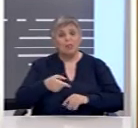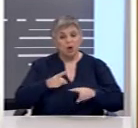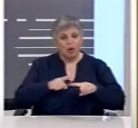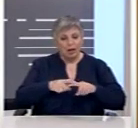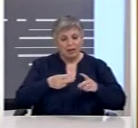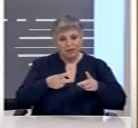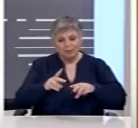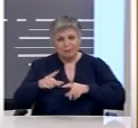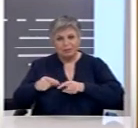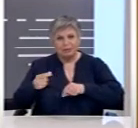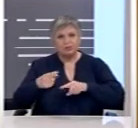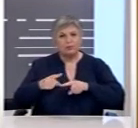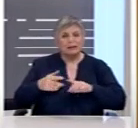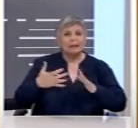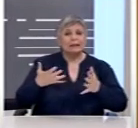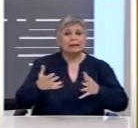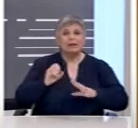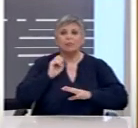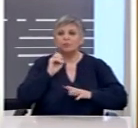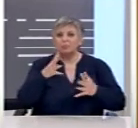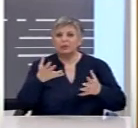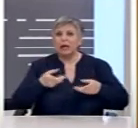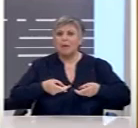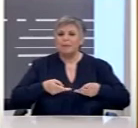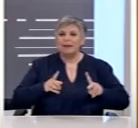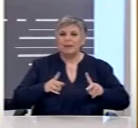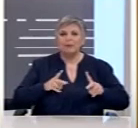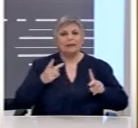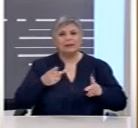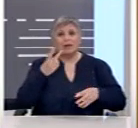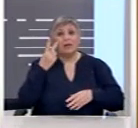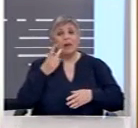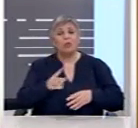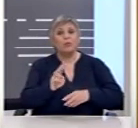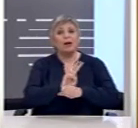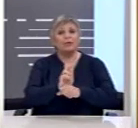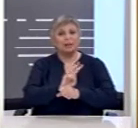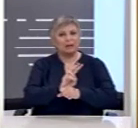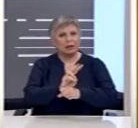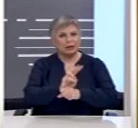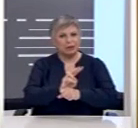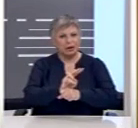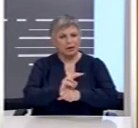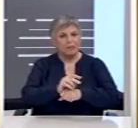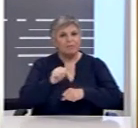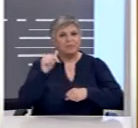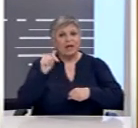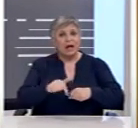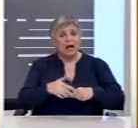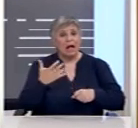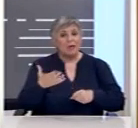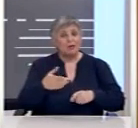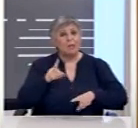να αποχαρακτηριστούν ενδεχομένως ένα μεγάλο μέρος εξ αυτών. Κάποια δεν είναι ενδεχομένως για